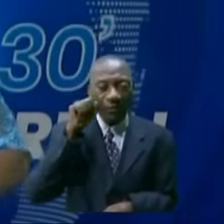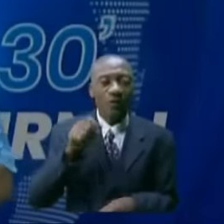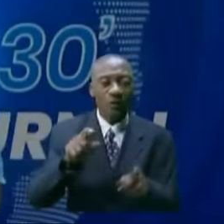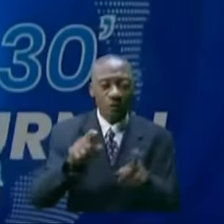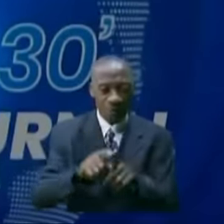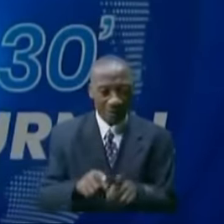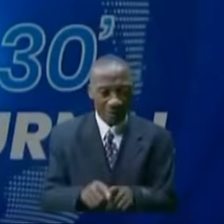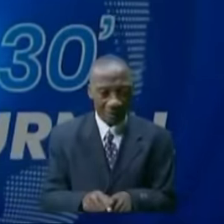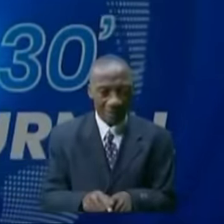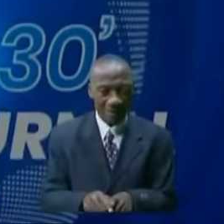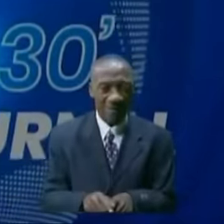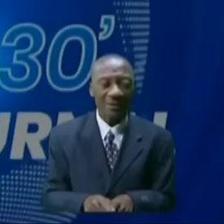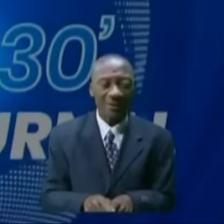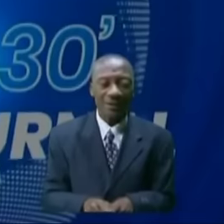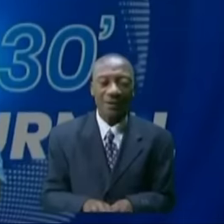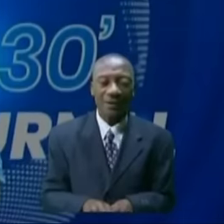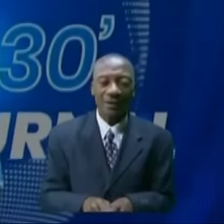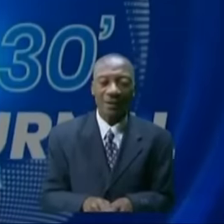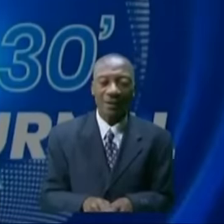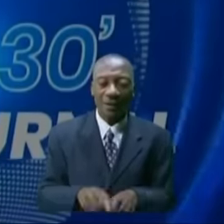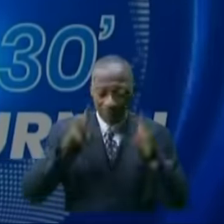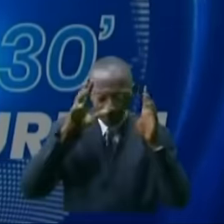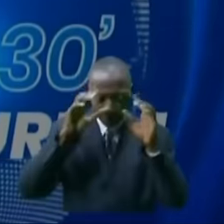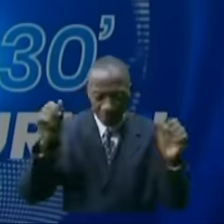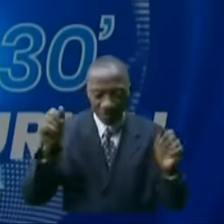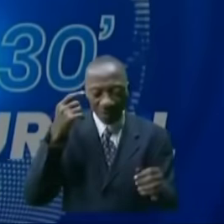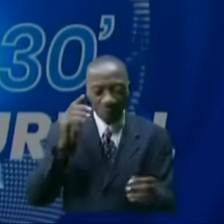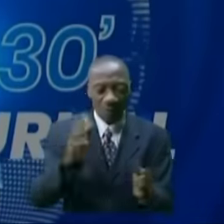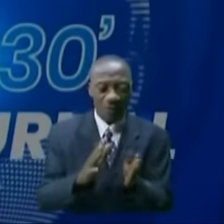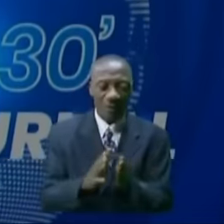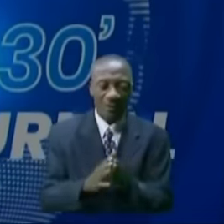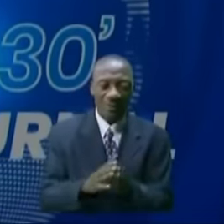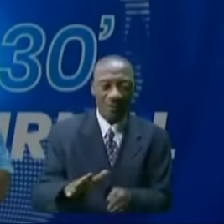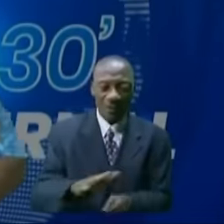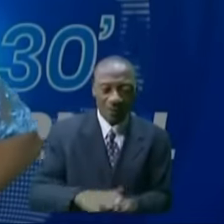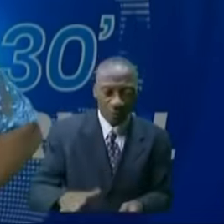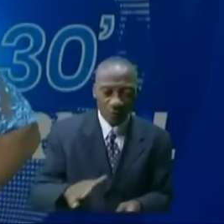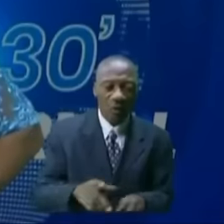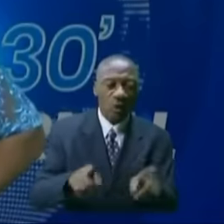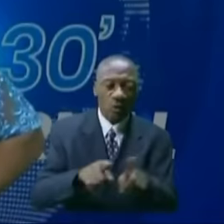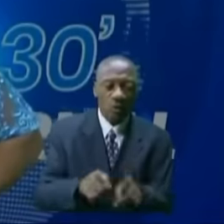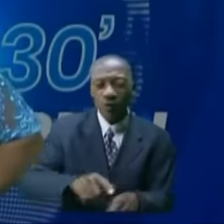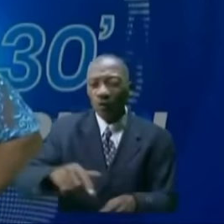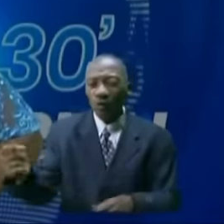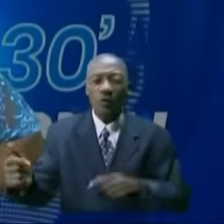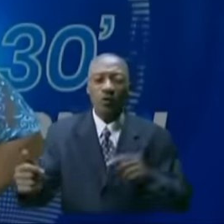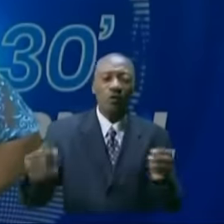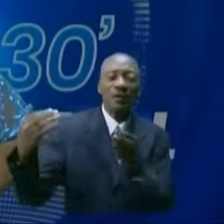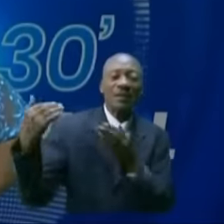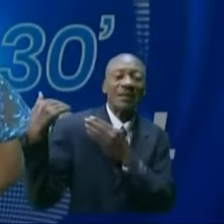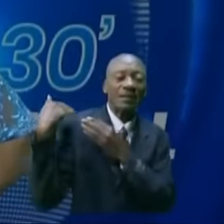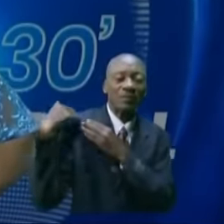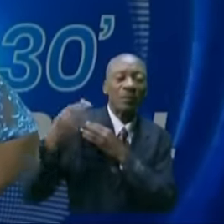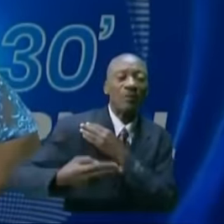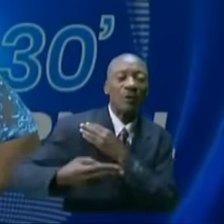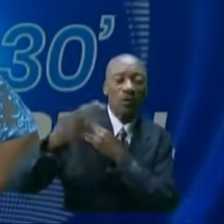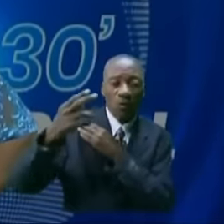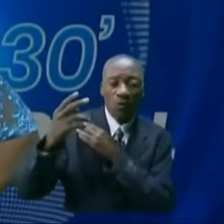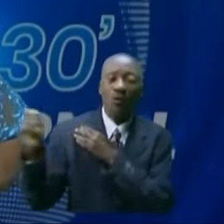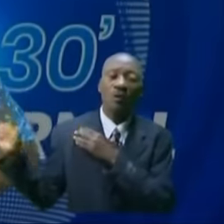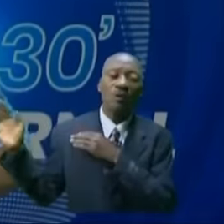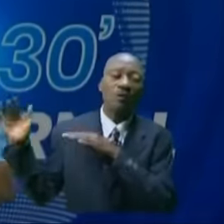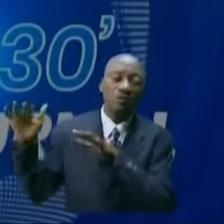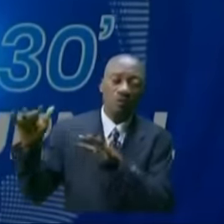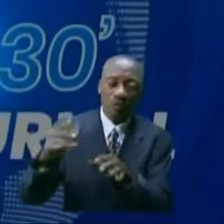président de l'Assemblée nationale, ainsi que autres grandes personnalités politiques du pays, se sont conformés à ses devoirs civiques.